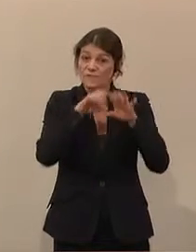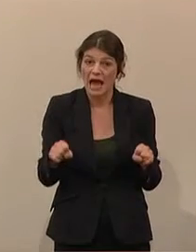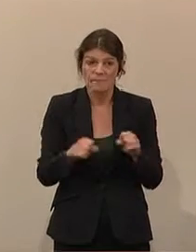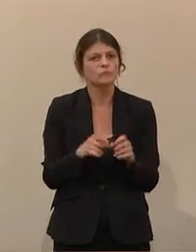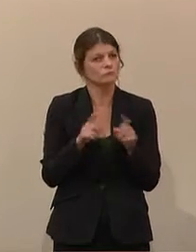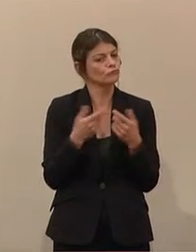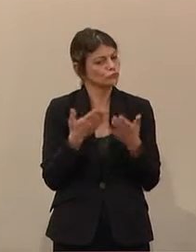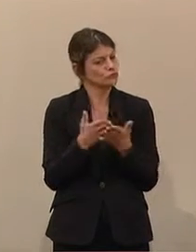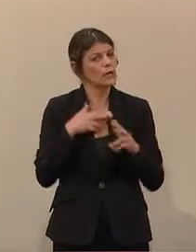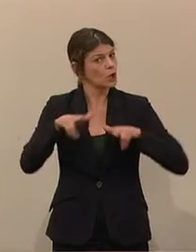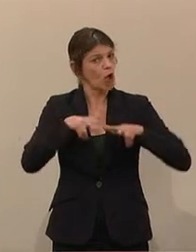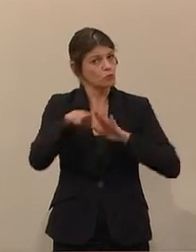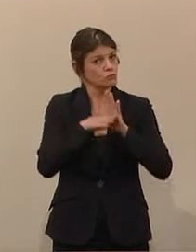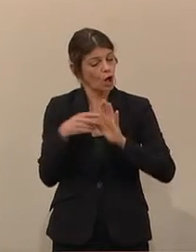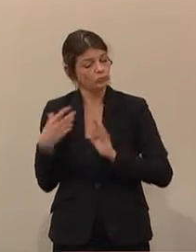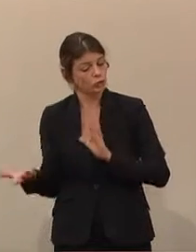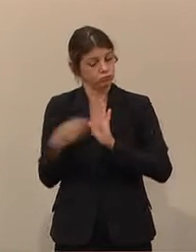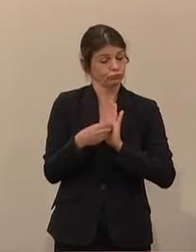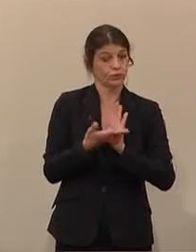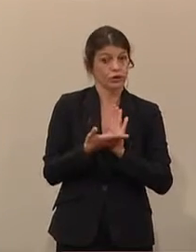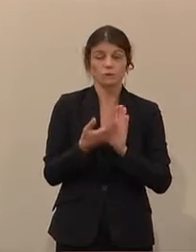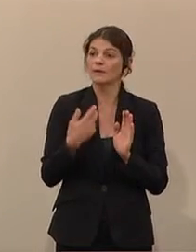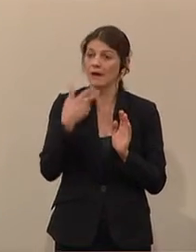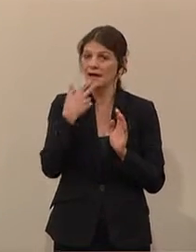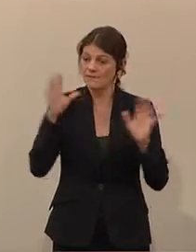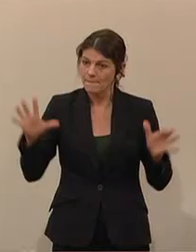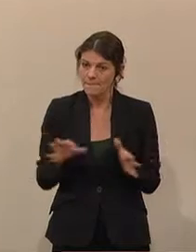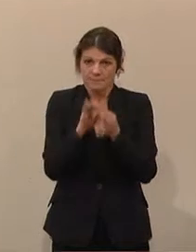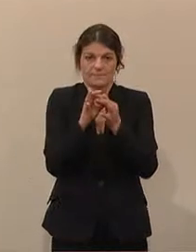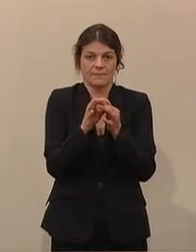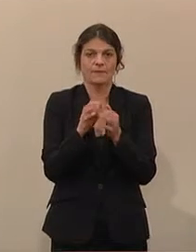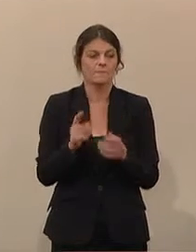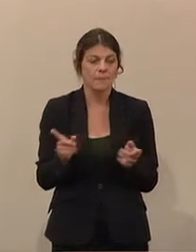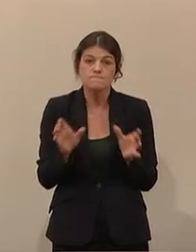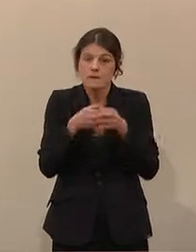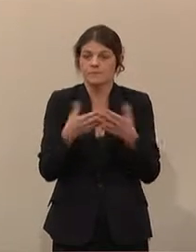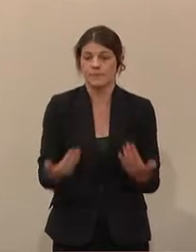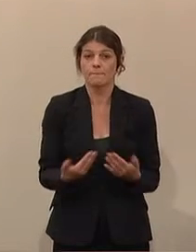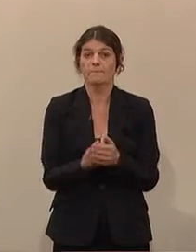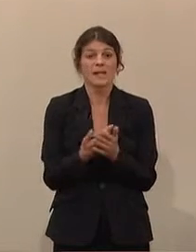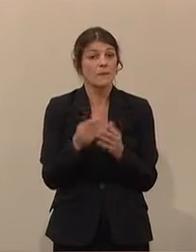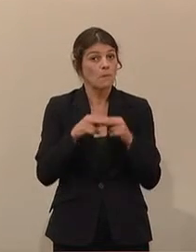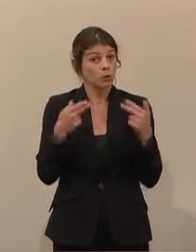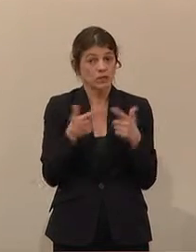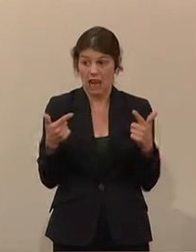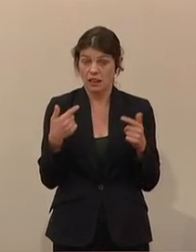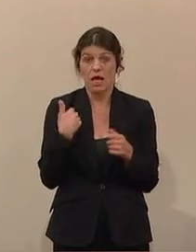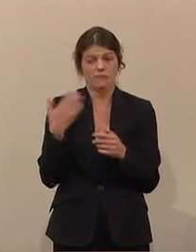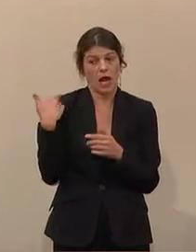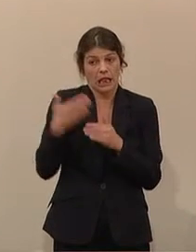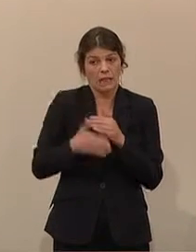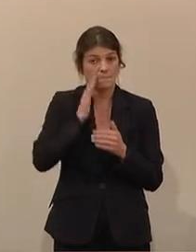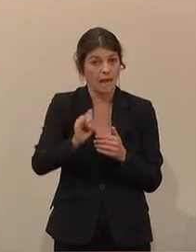im Regierungsprogramm verankert zusammenlegen möchten. Es haben eben mit den Bundesländern bereits Ende